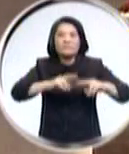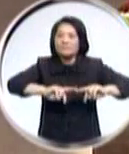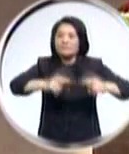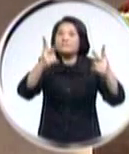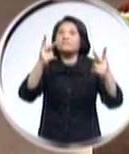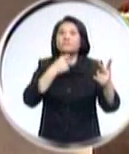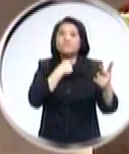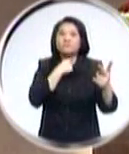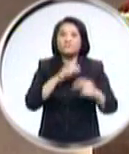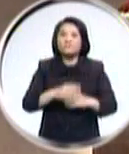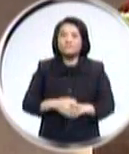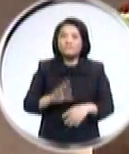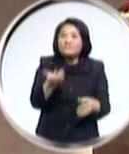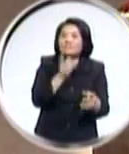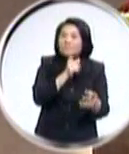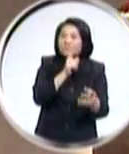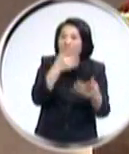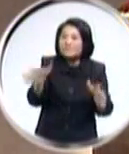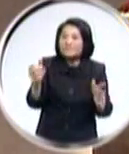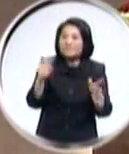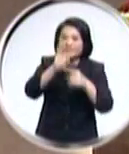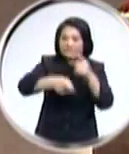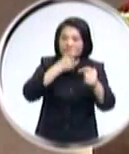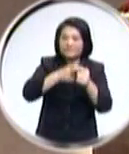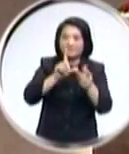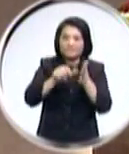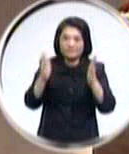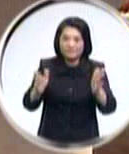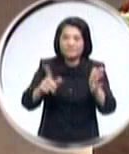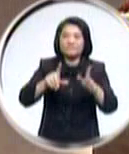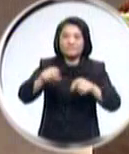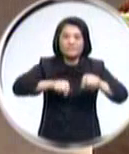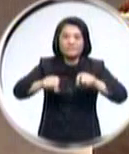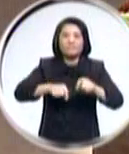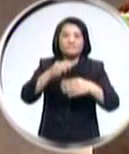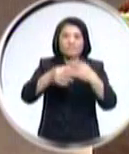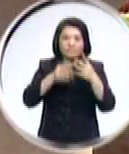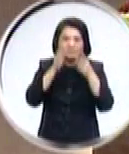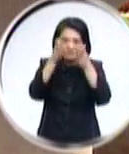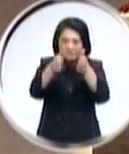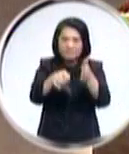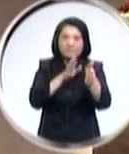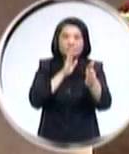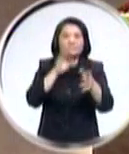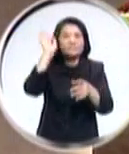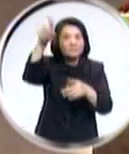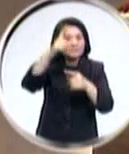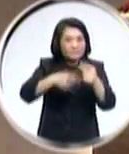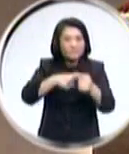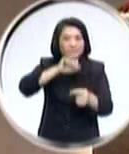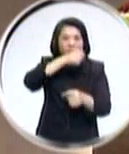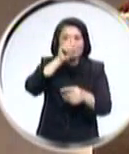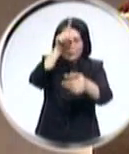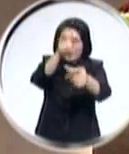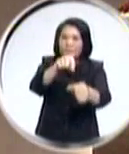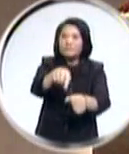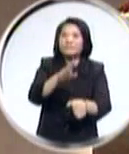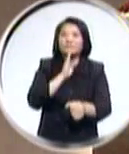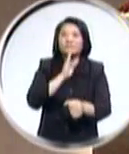张，这些都是为了体现十年政纲的核心价值，打造未来十年的台湾的愿